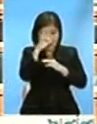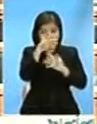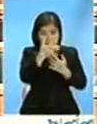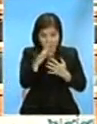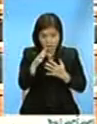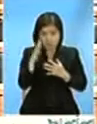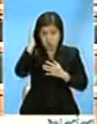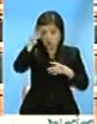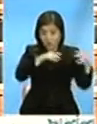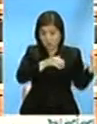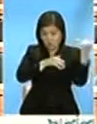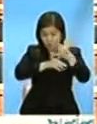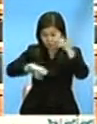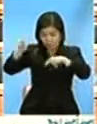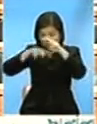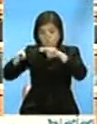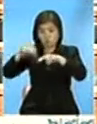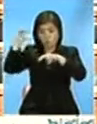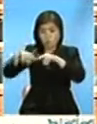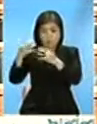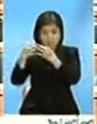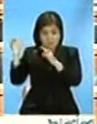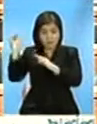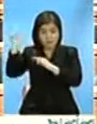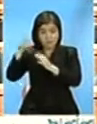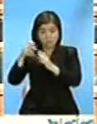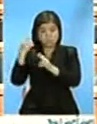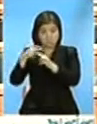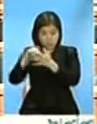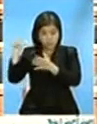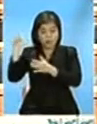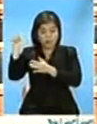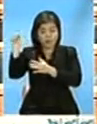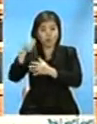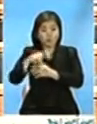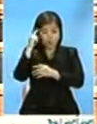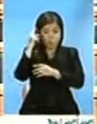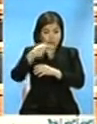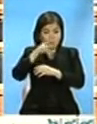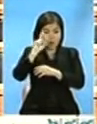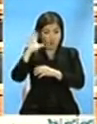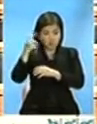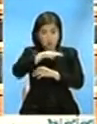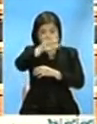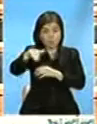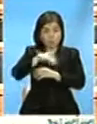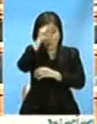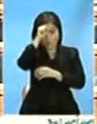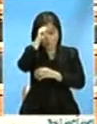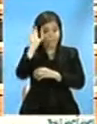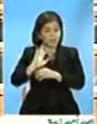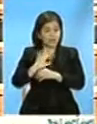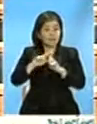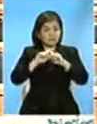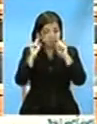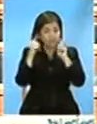ได้เหรอแล้วโดยเฉพาะปปช.ท่านประธานทราบไหมครับผมแน่ใจว่าคนในสภาแห่งนี้ไม่ได้โง่แต่ว่